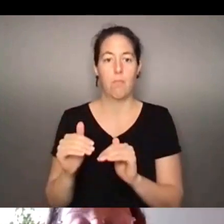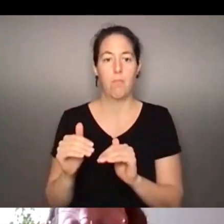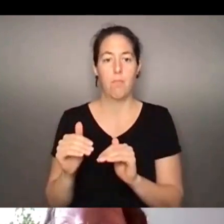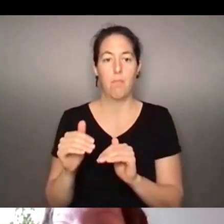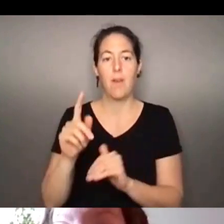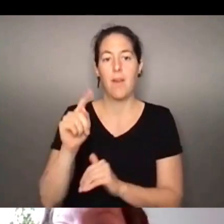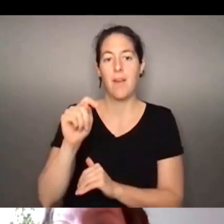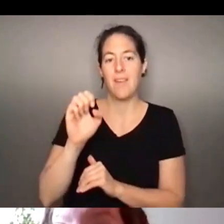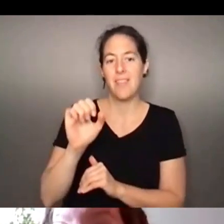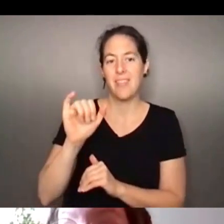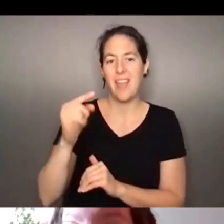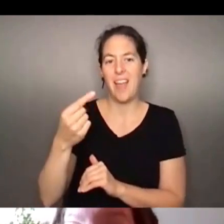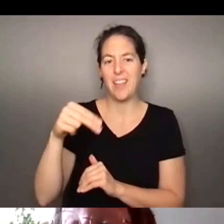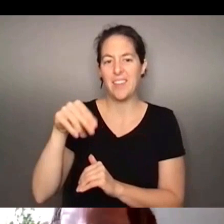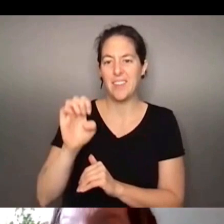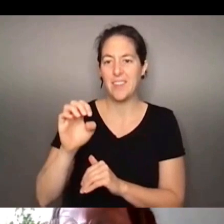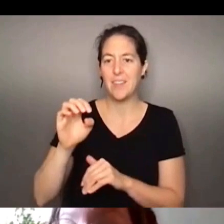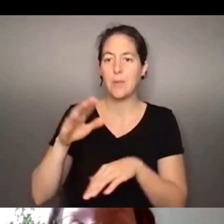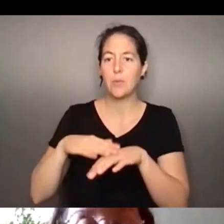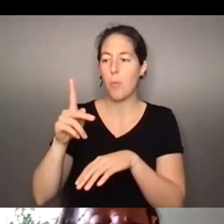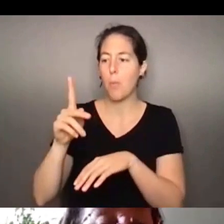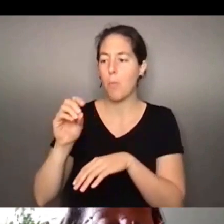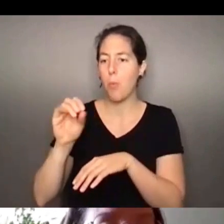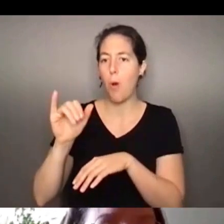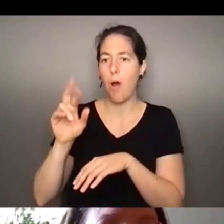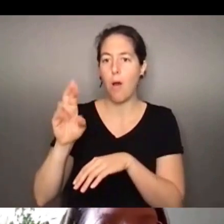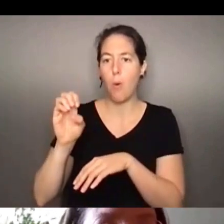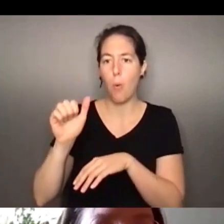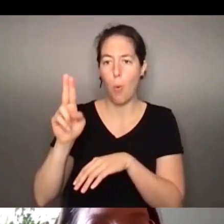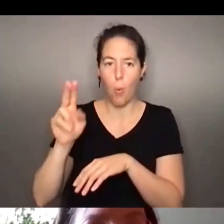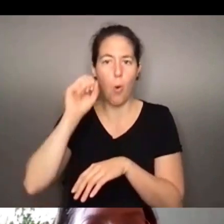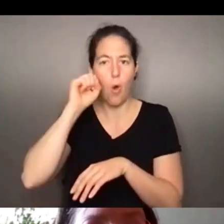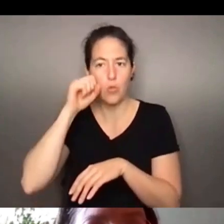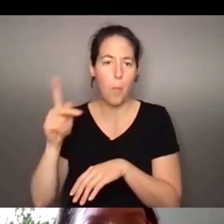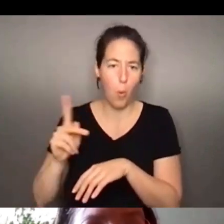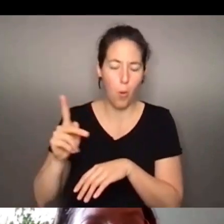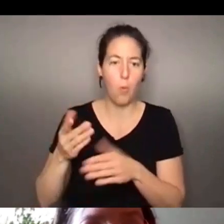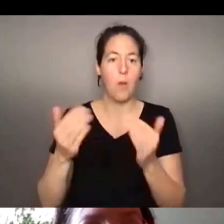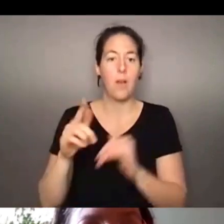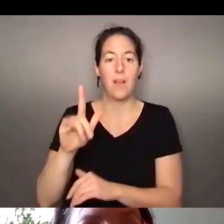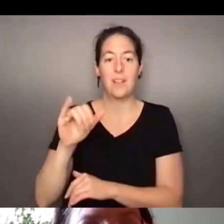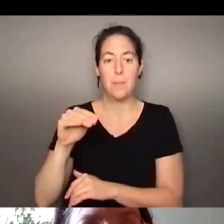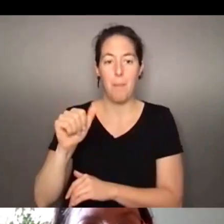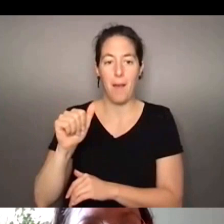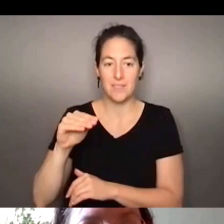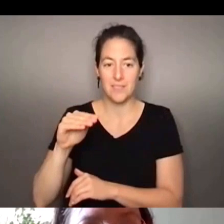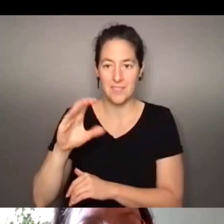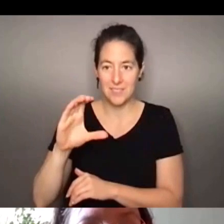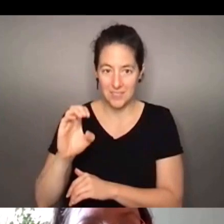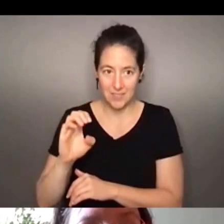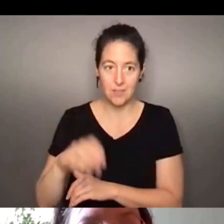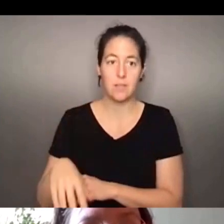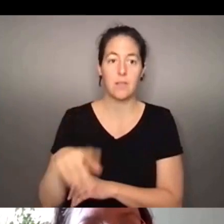teignes de poireaux, donc sur les oignons, les poireaux, cette famille-là, les limaces, la pierrite du chou,